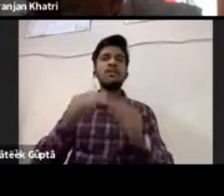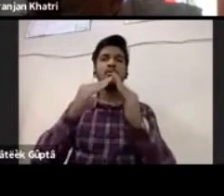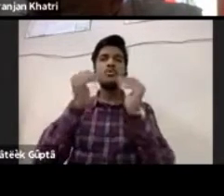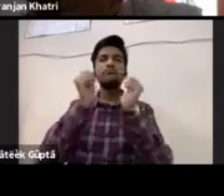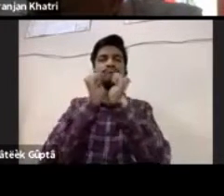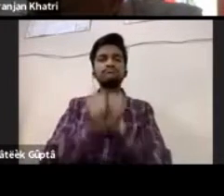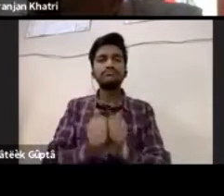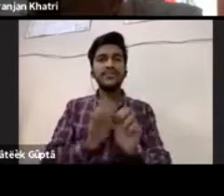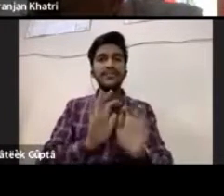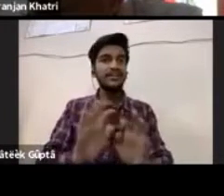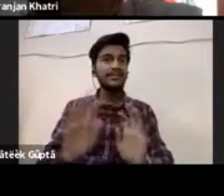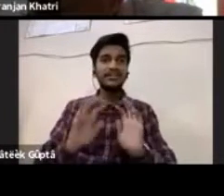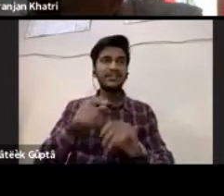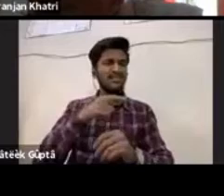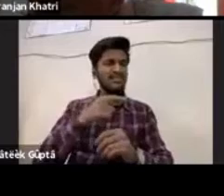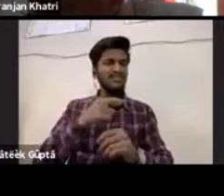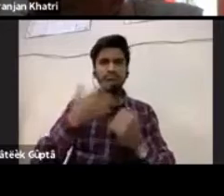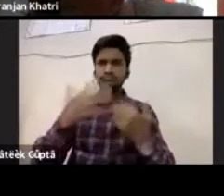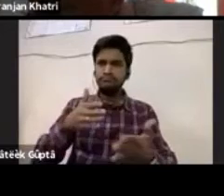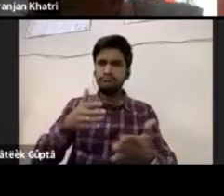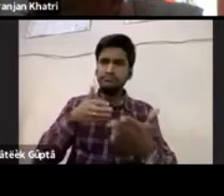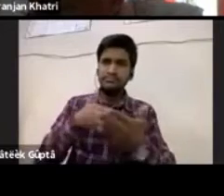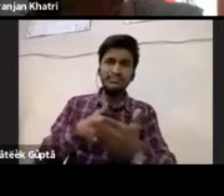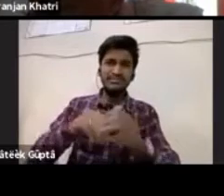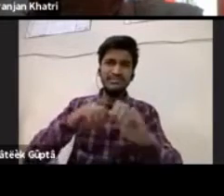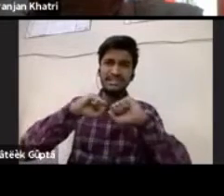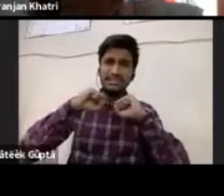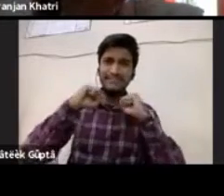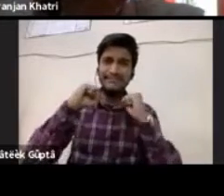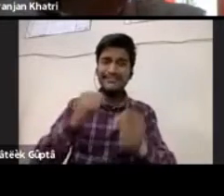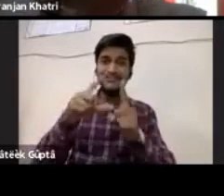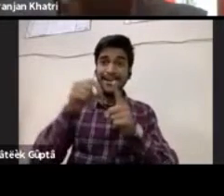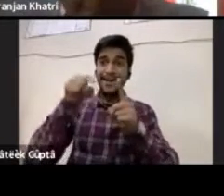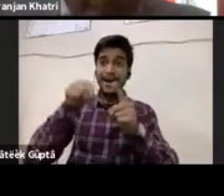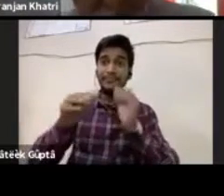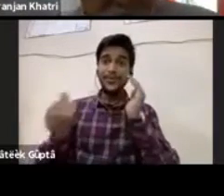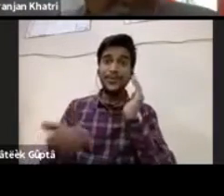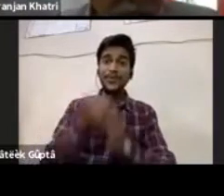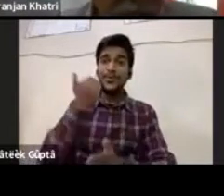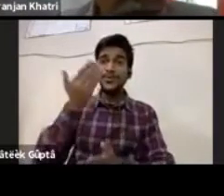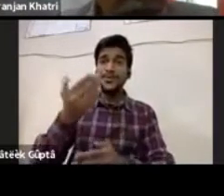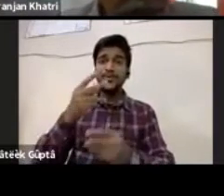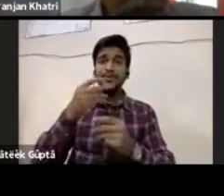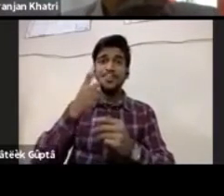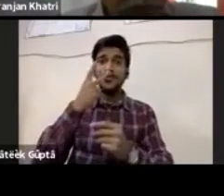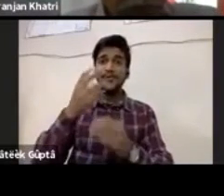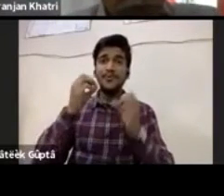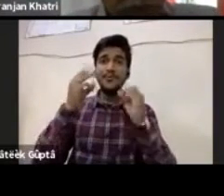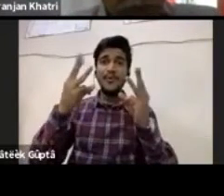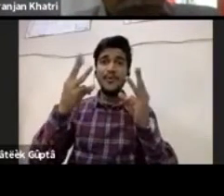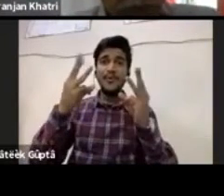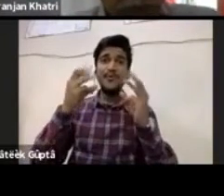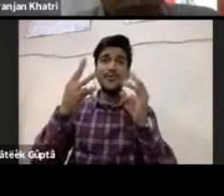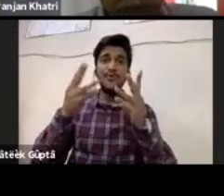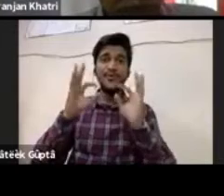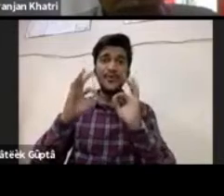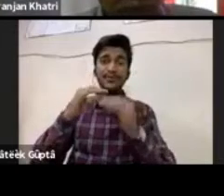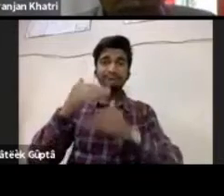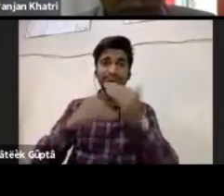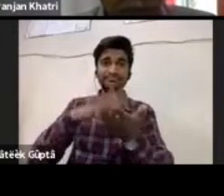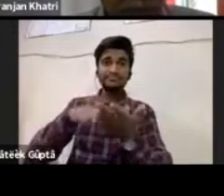ऐसी बातों को एक्सेप्ट और इंटरनलाइज भी कर लेते होंगे और ग्रो नहीं होते होंगे। नेक्स्ट थिंग,